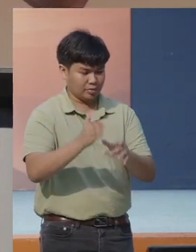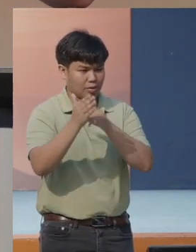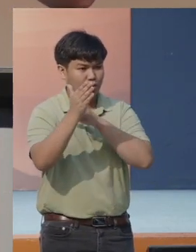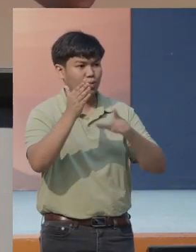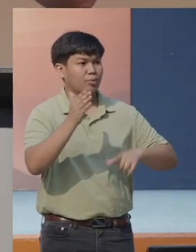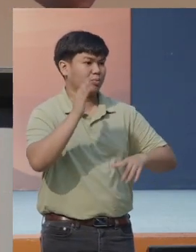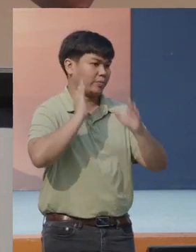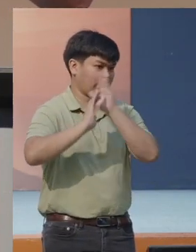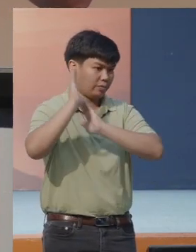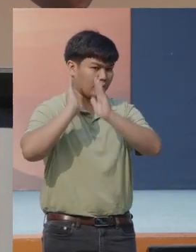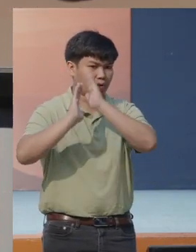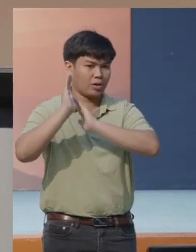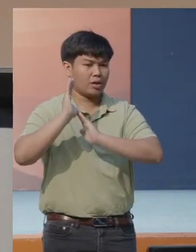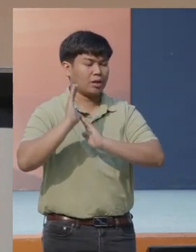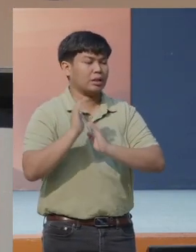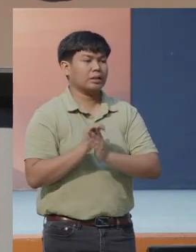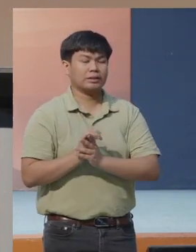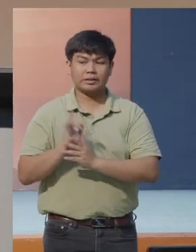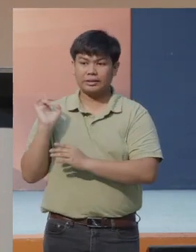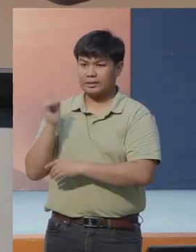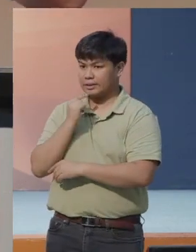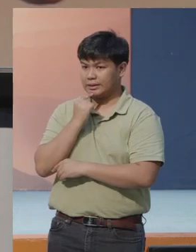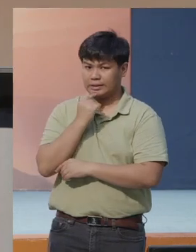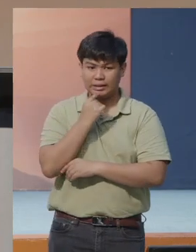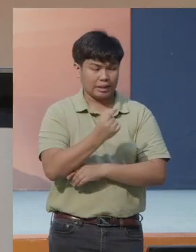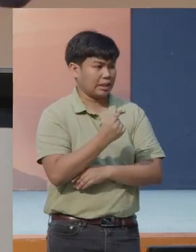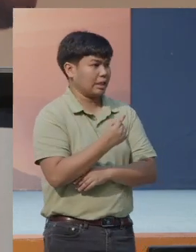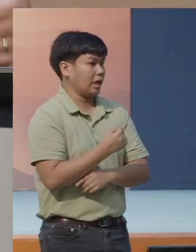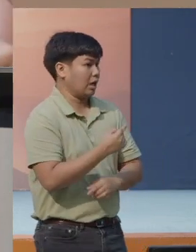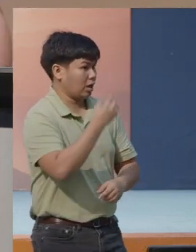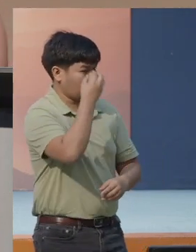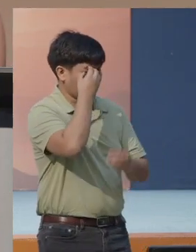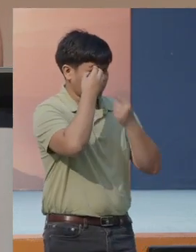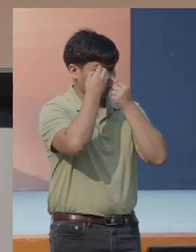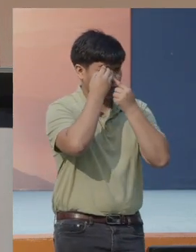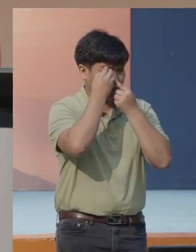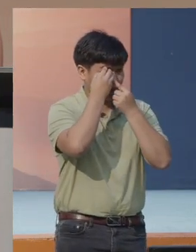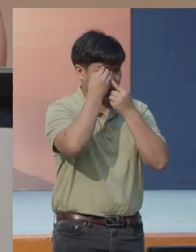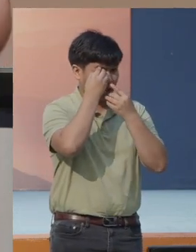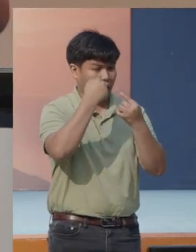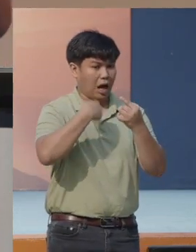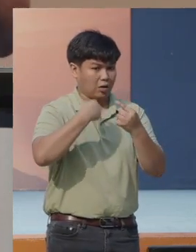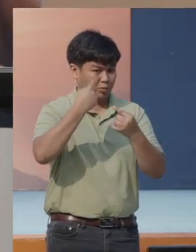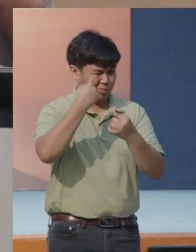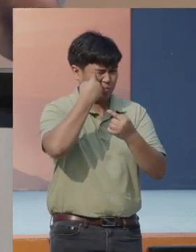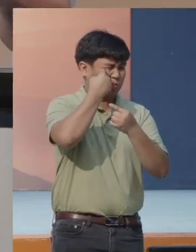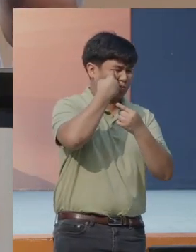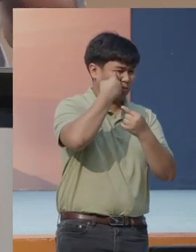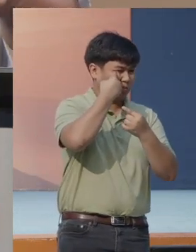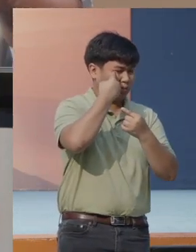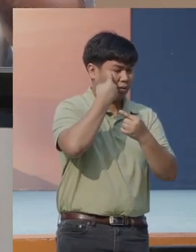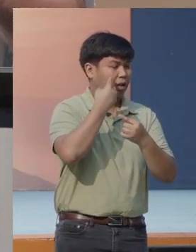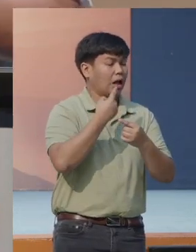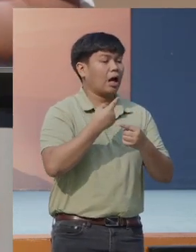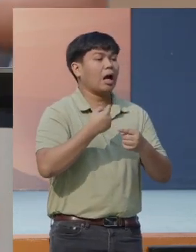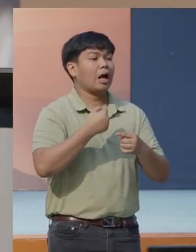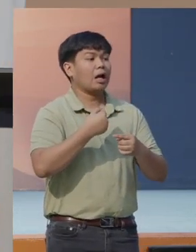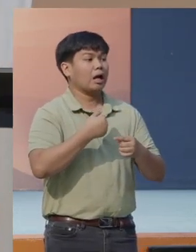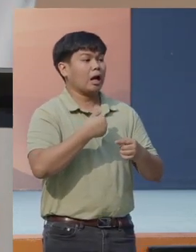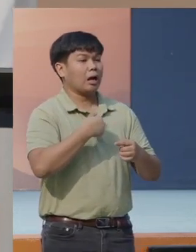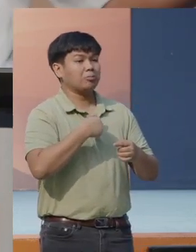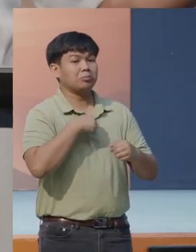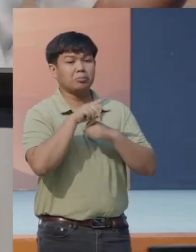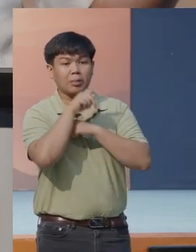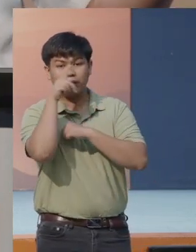yung tinatawag natin na eye for an eye, tooth for a tooth. So basically, ang summary dyan,